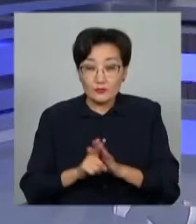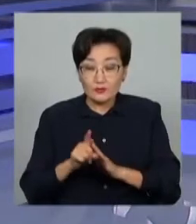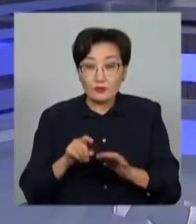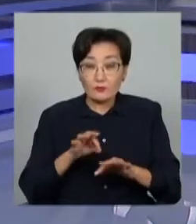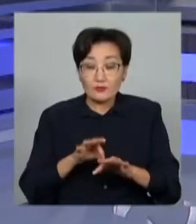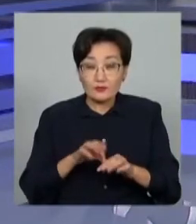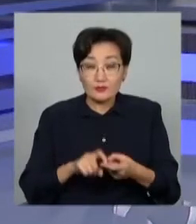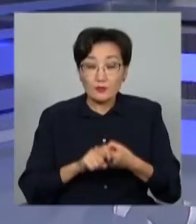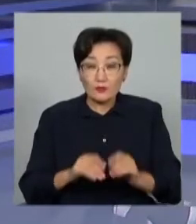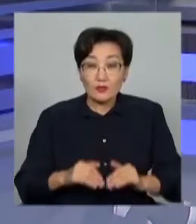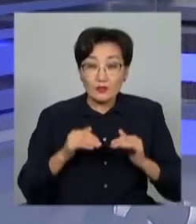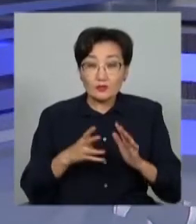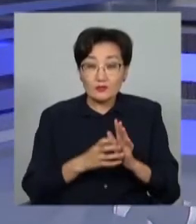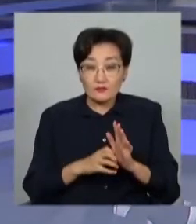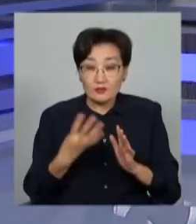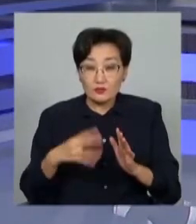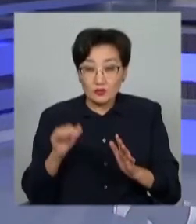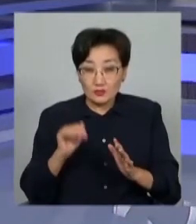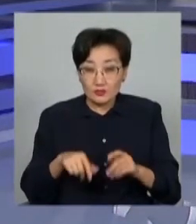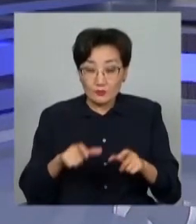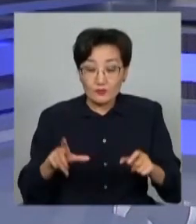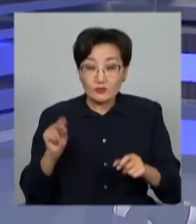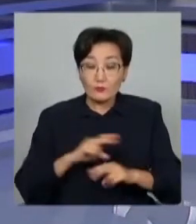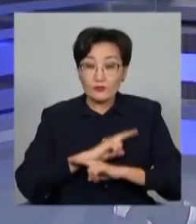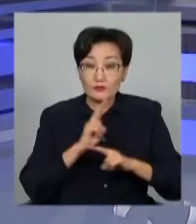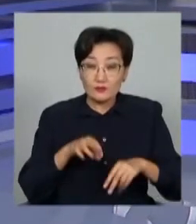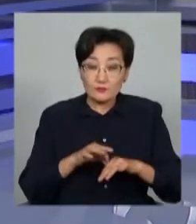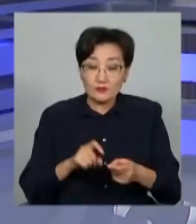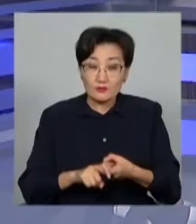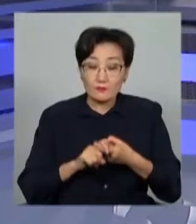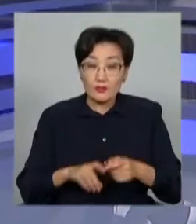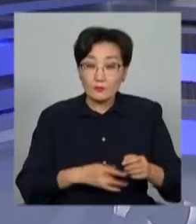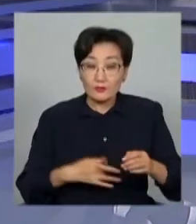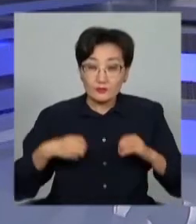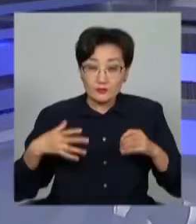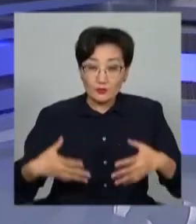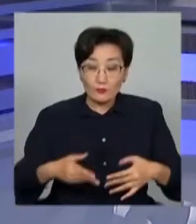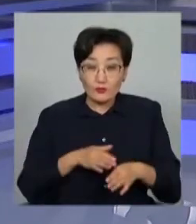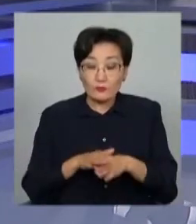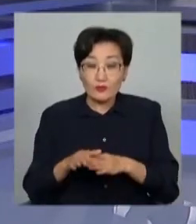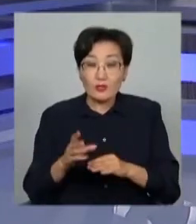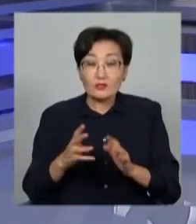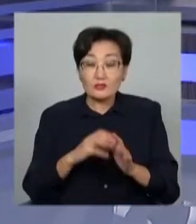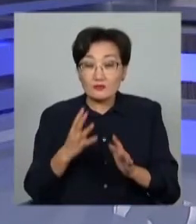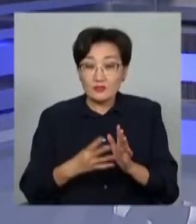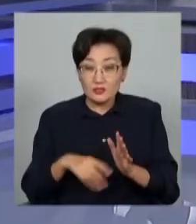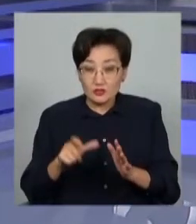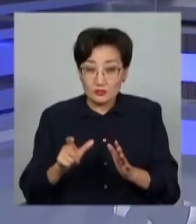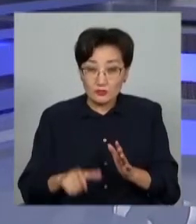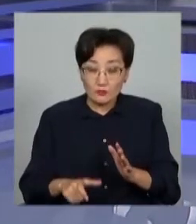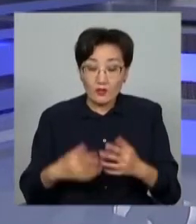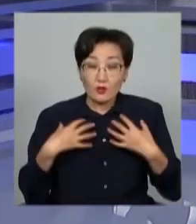пандемии превысила девятьсот сорок тысяч число погибших от кофе да и пневмонии пополнили еще 19 человек